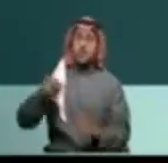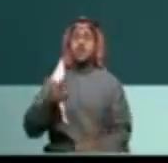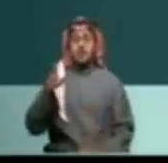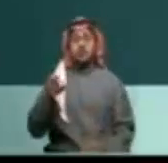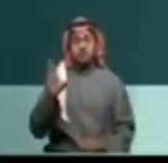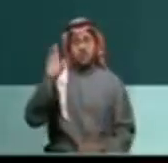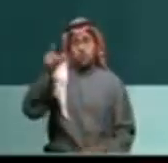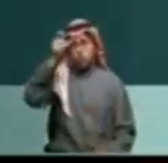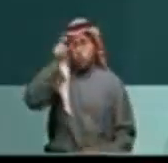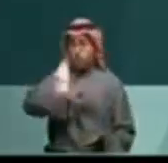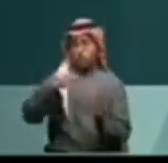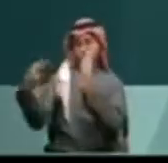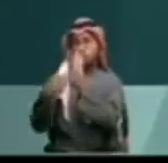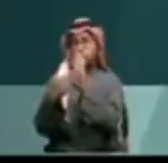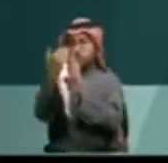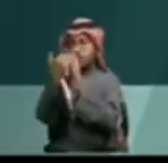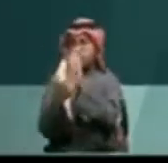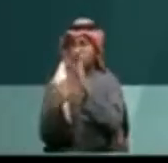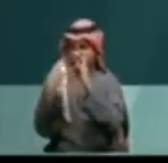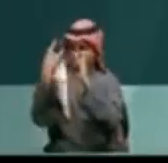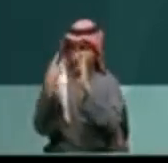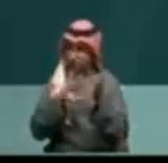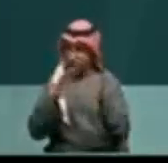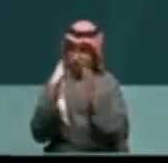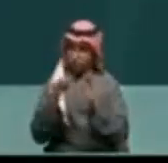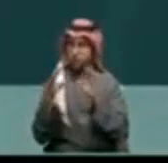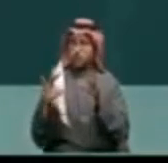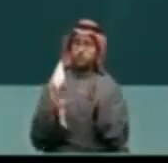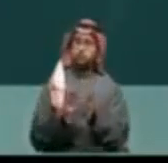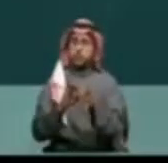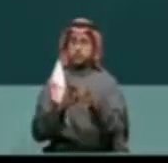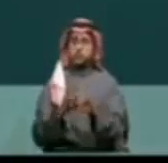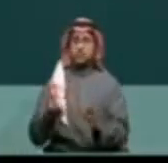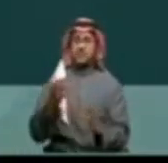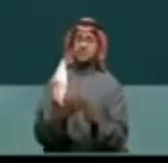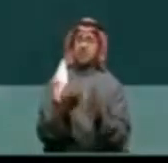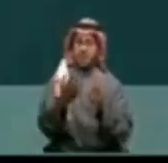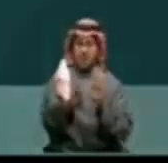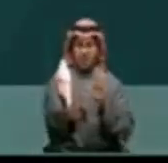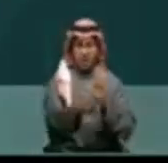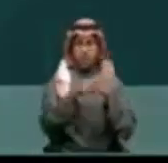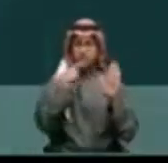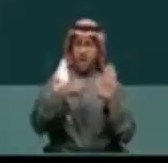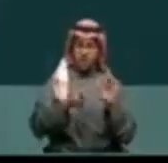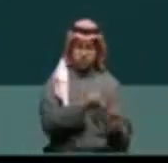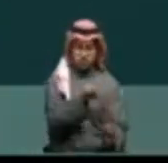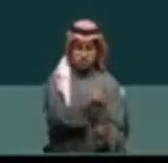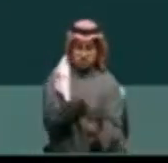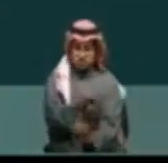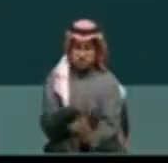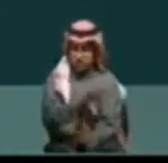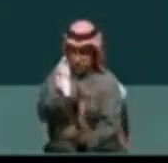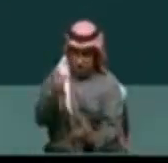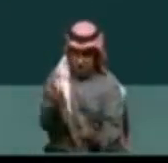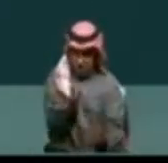تركيا، إضافة إلى ما سبق أن تم بعثه بطلب ما لديهم من الأدلة أو القرائن المتعلقة بهذه